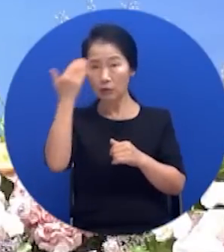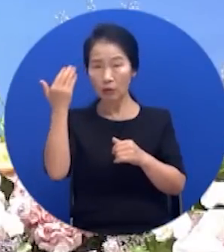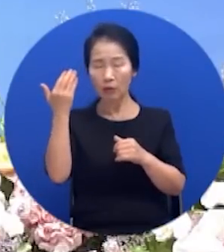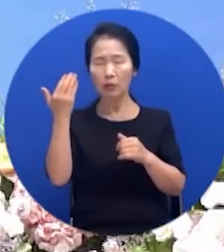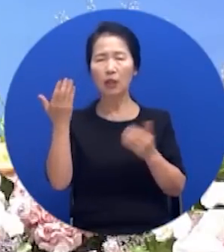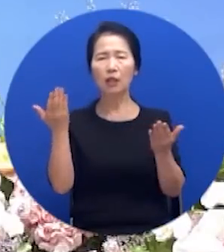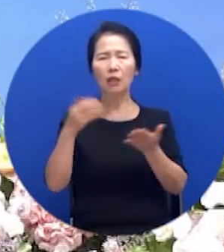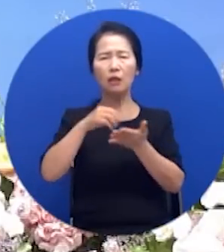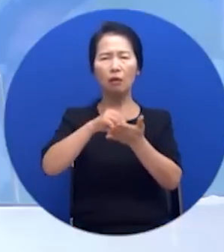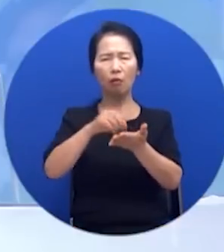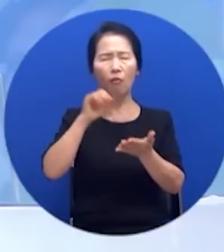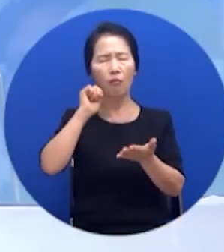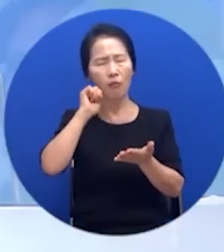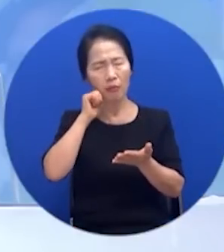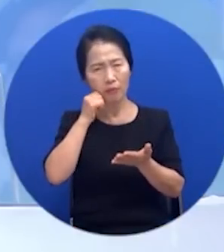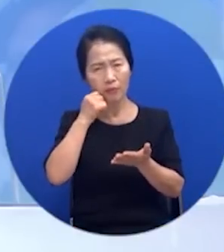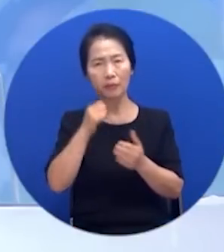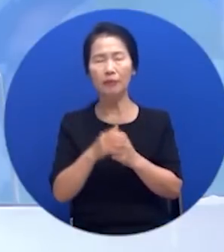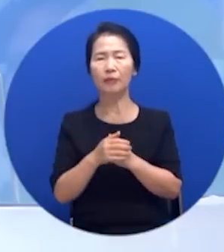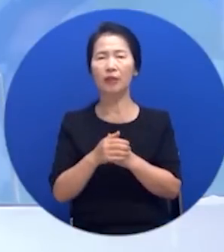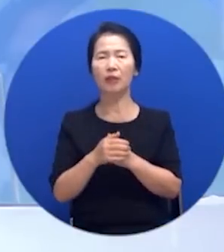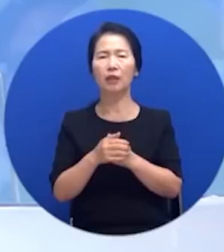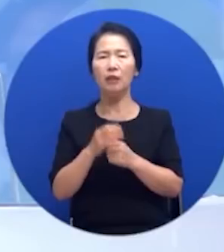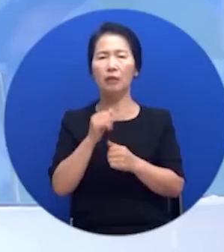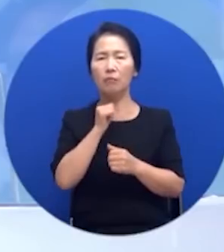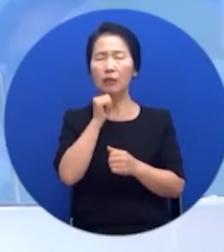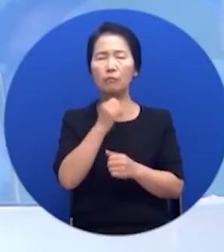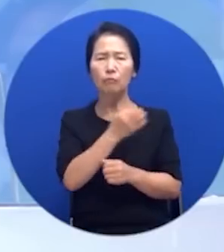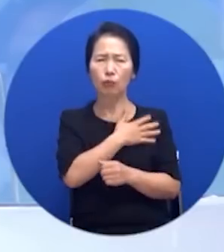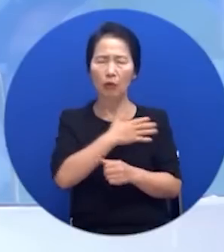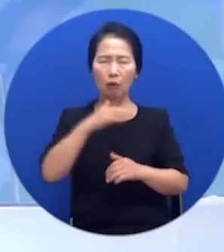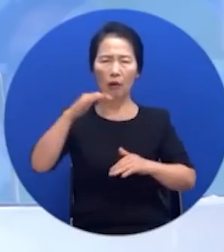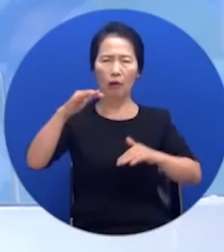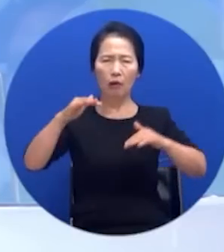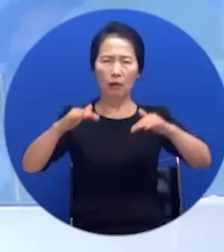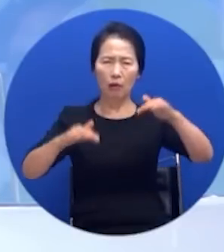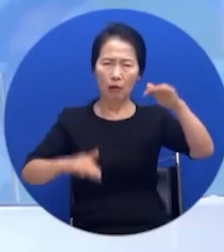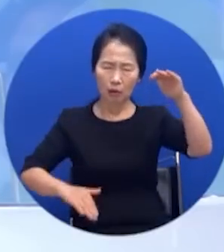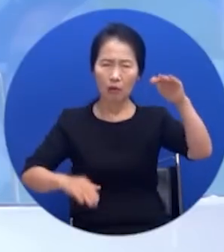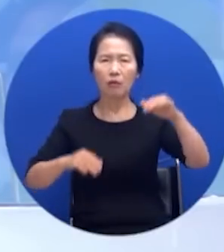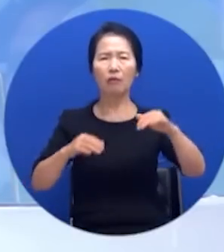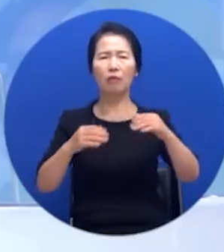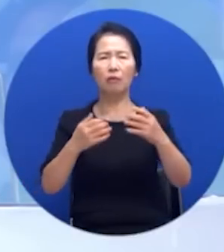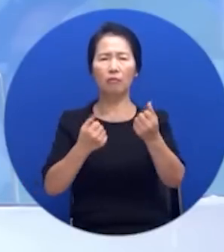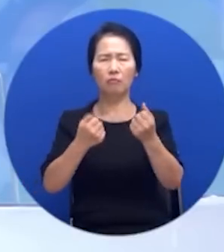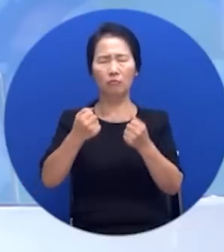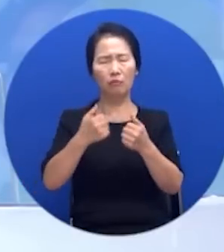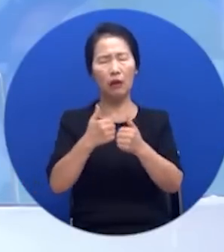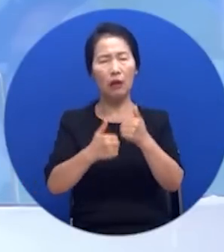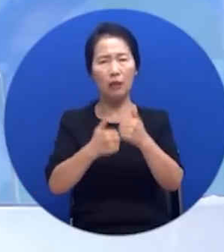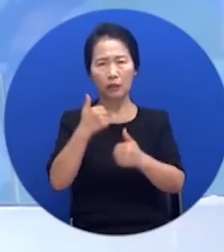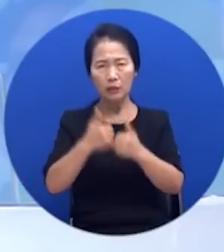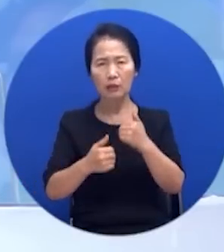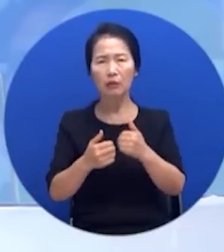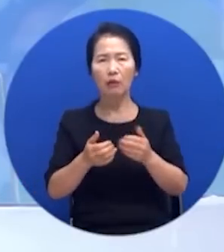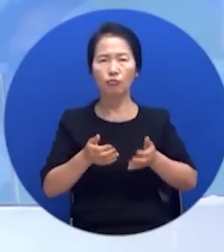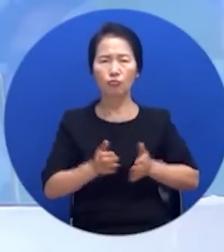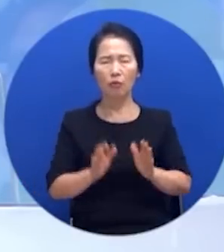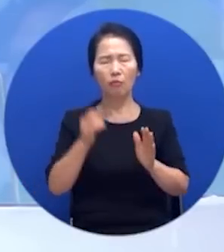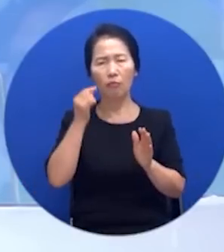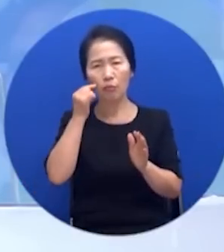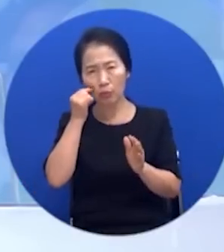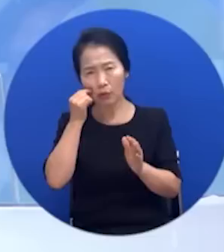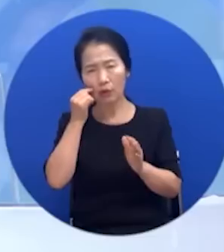날로 심각해져가고 이로 인한 빈부의 격차, 계층 간의 결등, 저출산의